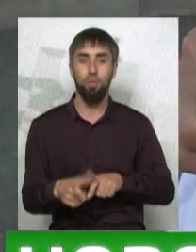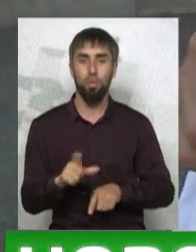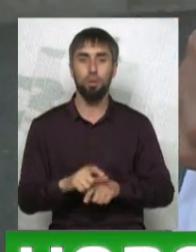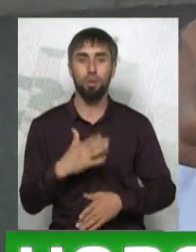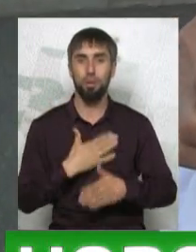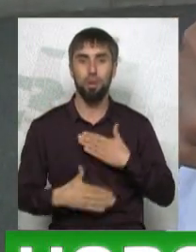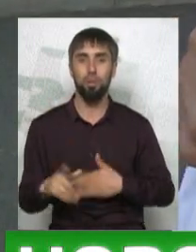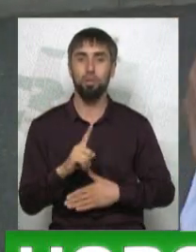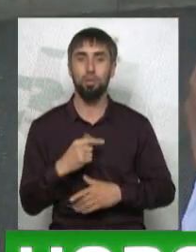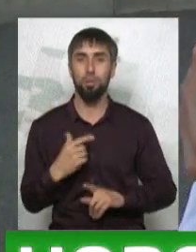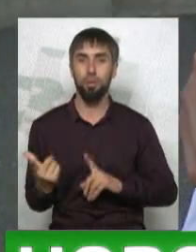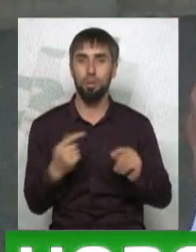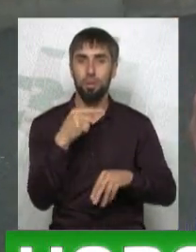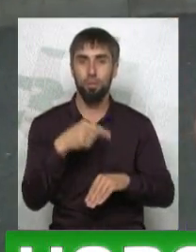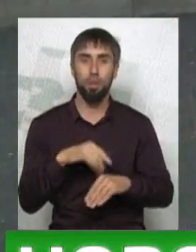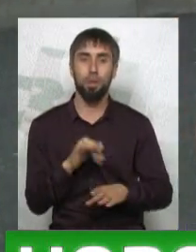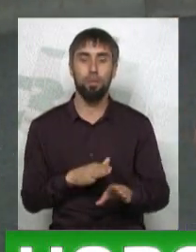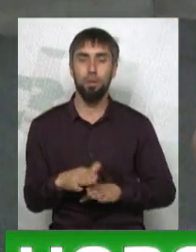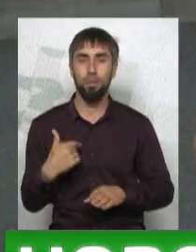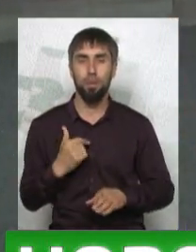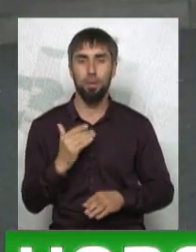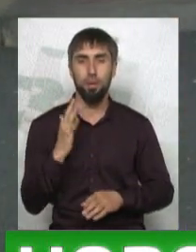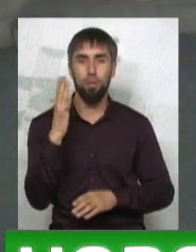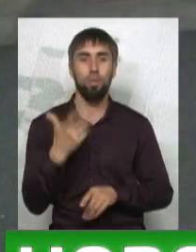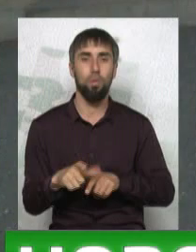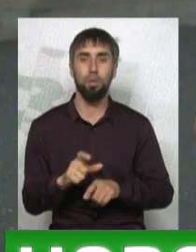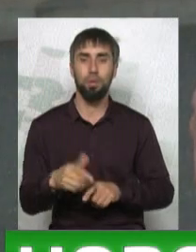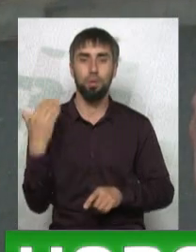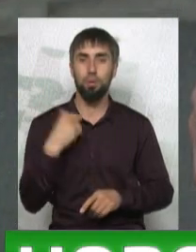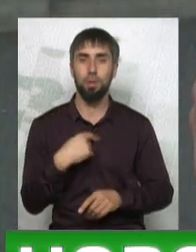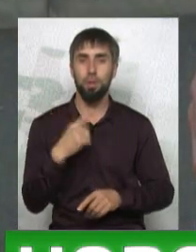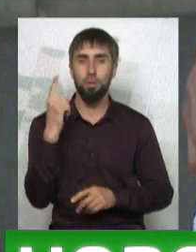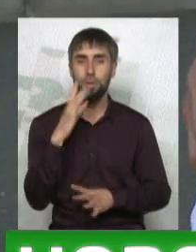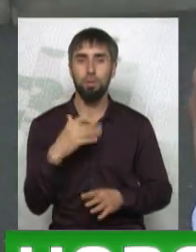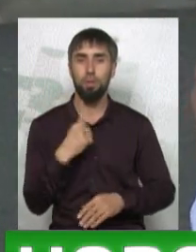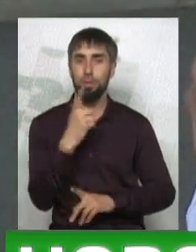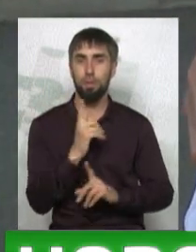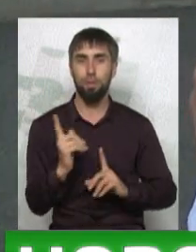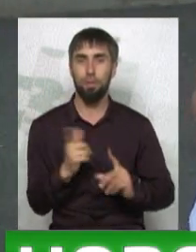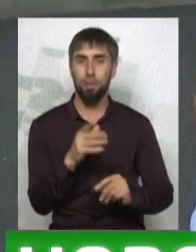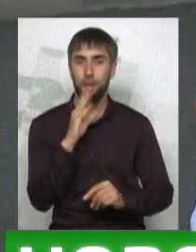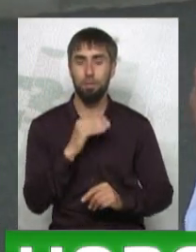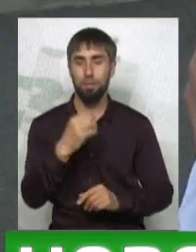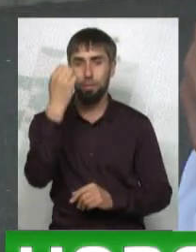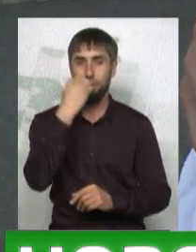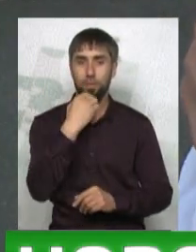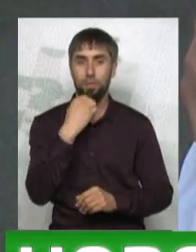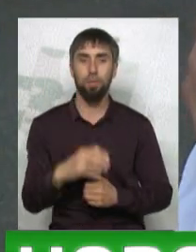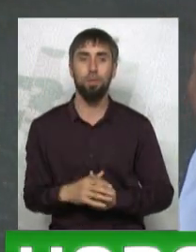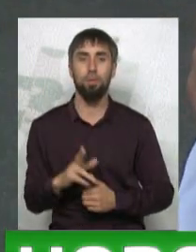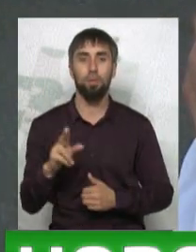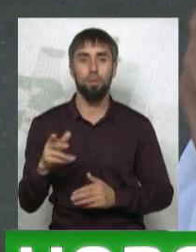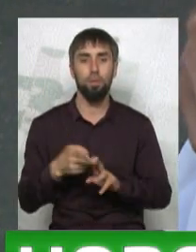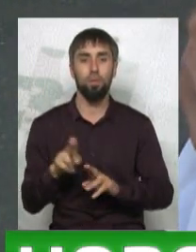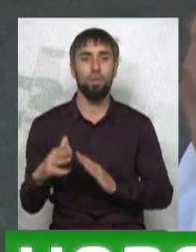рада, что я туда попала. Я, конечно, мечтала очень давно, но я не думала, что я туда попаду. Спасибо товарищу, который меня